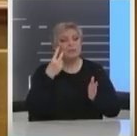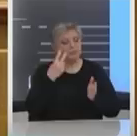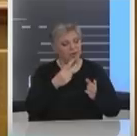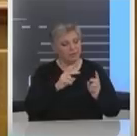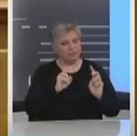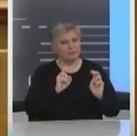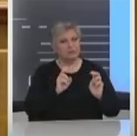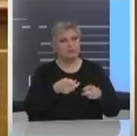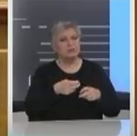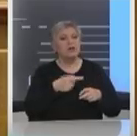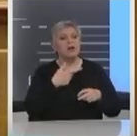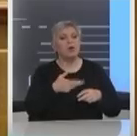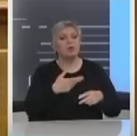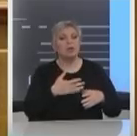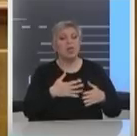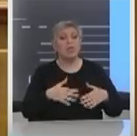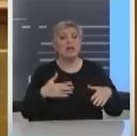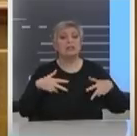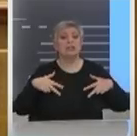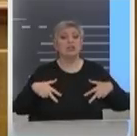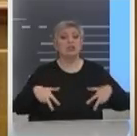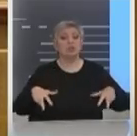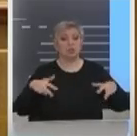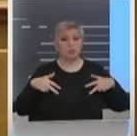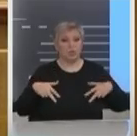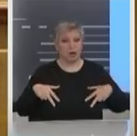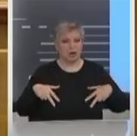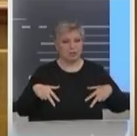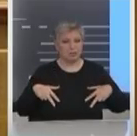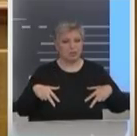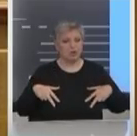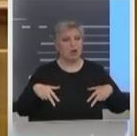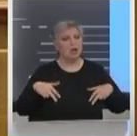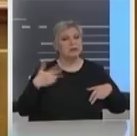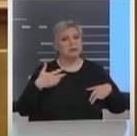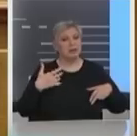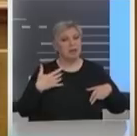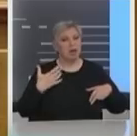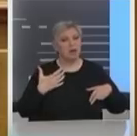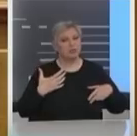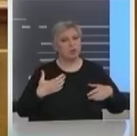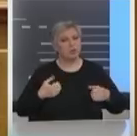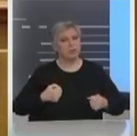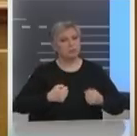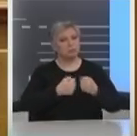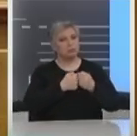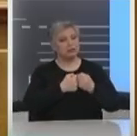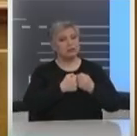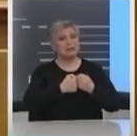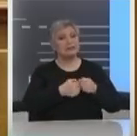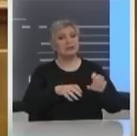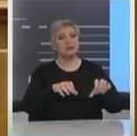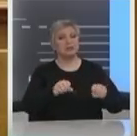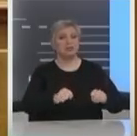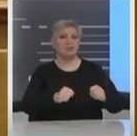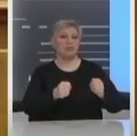να κάνετε το κράτος εργαλείο άσκησης της εξουσίας σας. Και αναφέρομαι σε αυτό το νέο